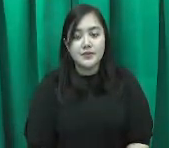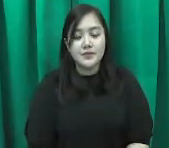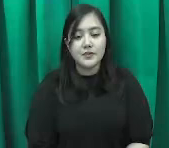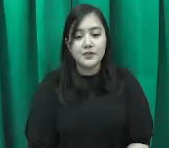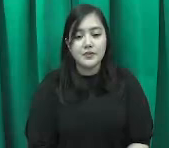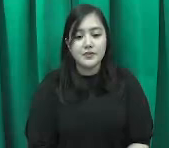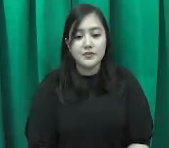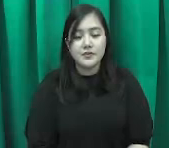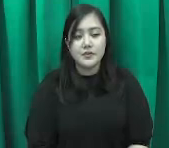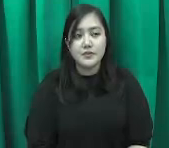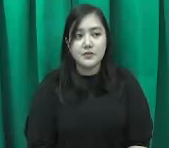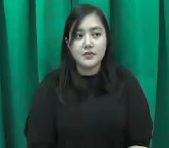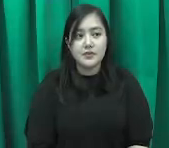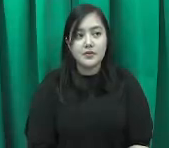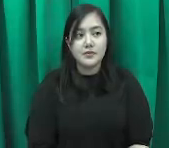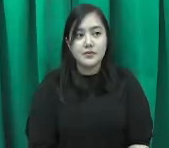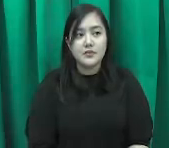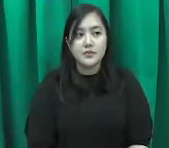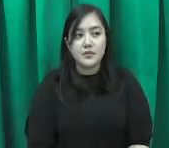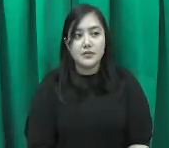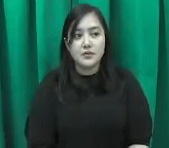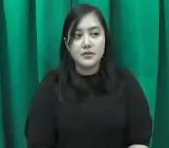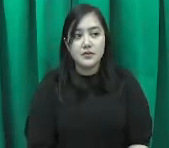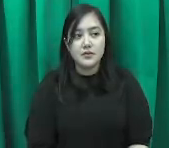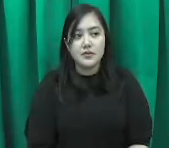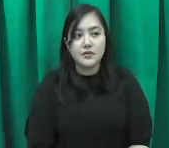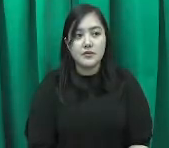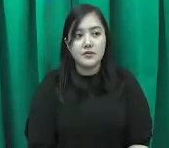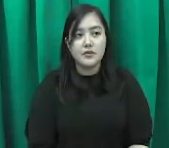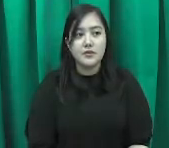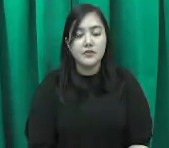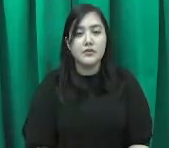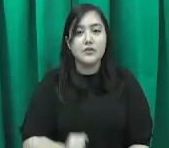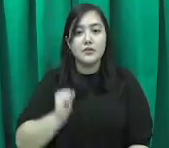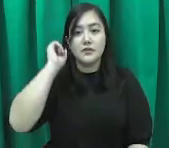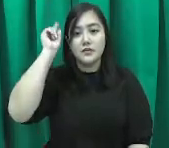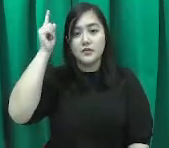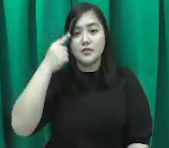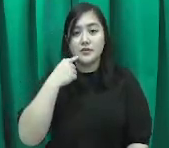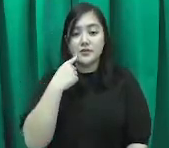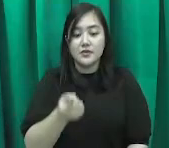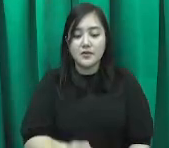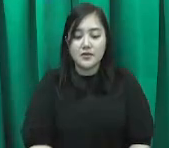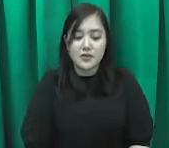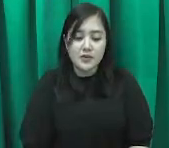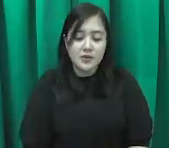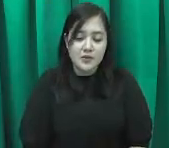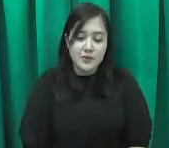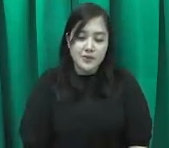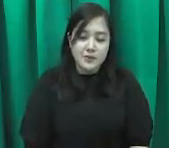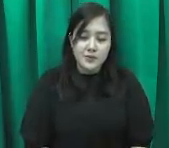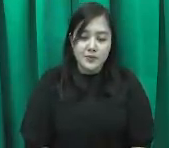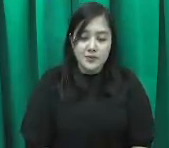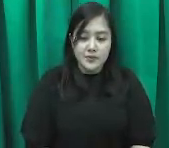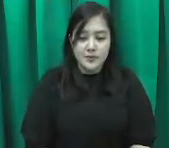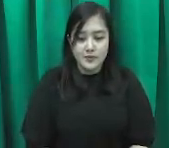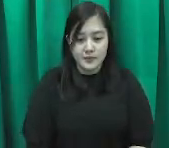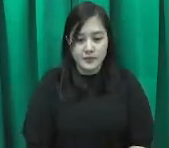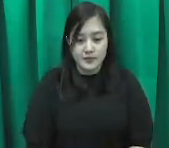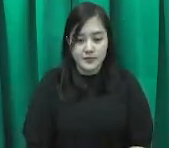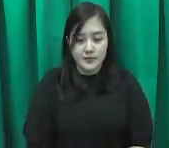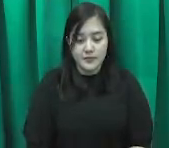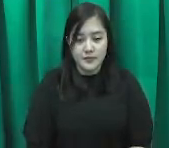totoo hindi yan. Yung, hindi, wala yung sinabi kasi tatay mo. Na yan. Na. Oh, wala naman siya dito eh. Wala naman siya dito. Hindi ganun. Ganun, hindi dapat ganun